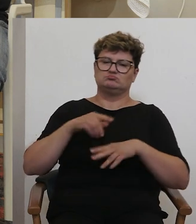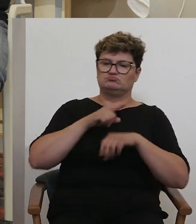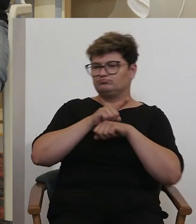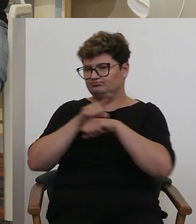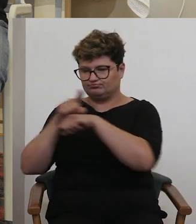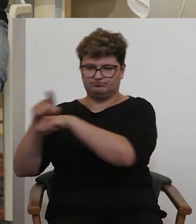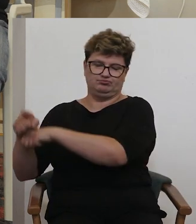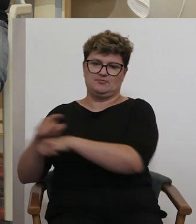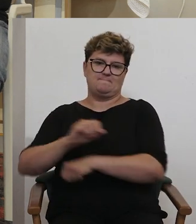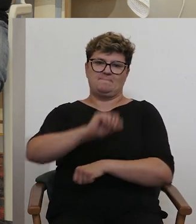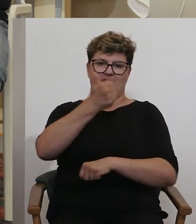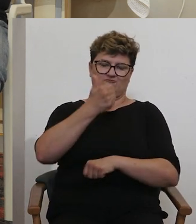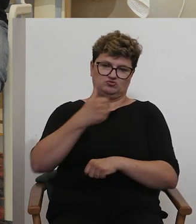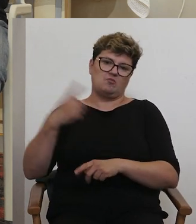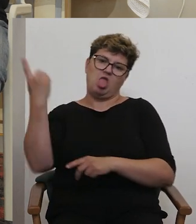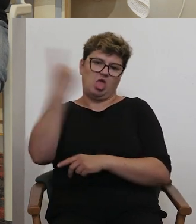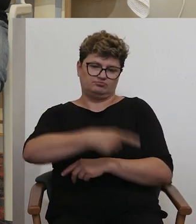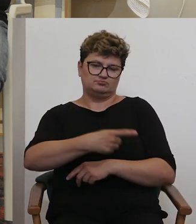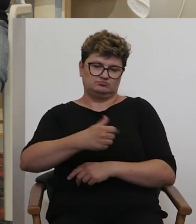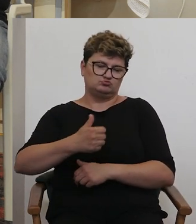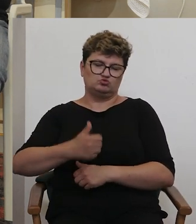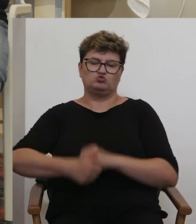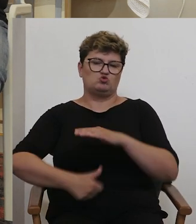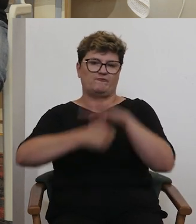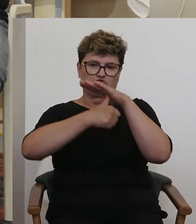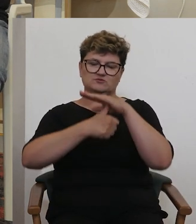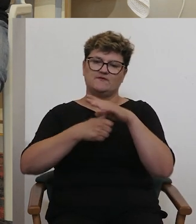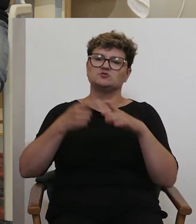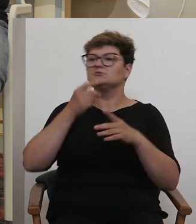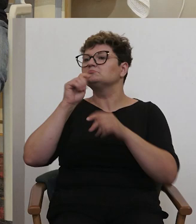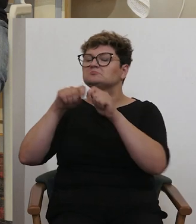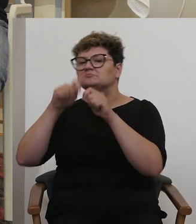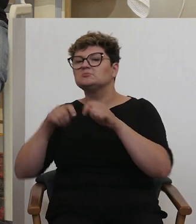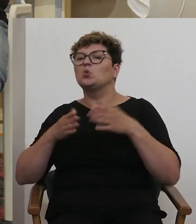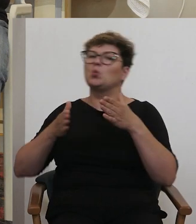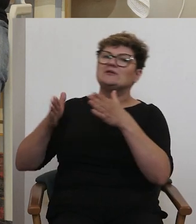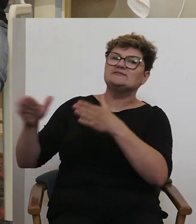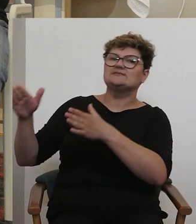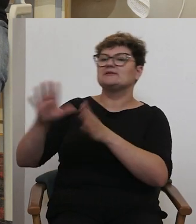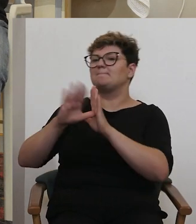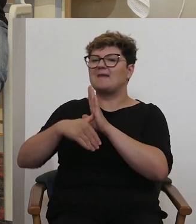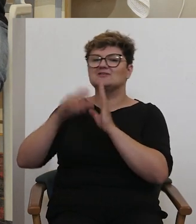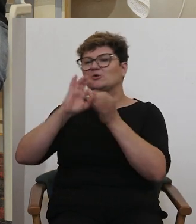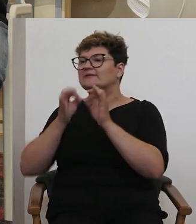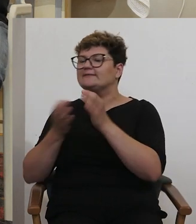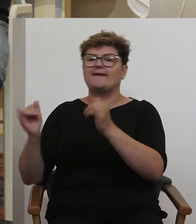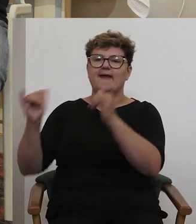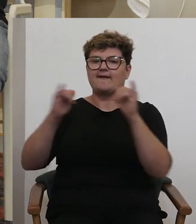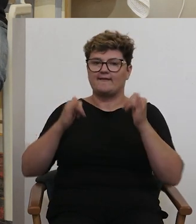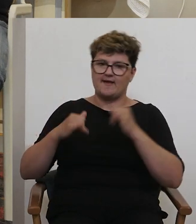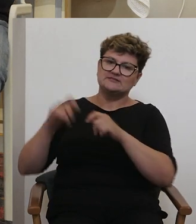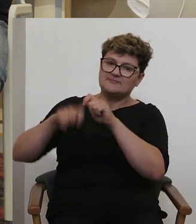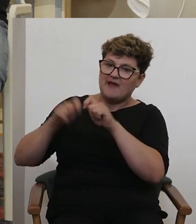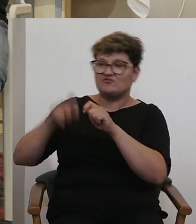ten czołg dowództwo wysłało, żeby rozpoznało ulicę Gdyni, czy nie stoją tam